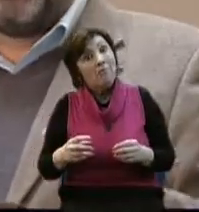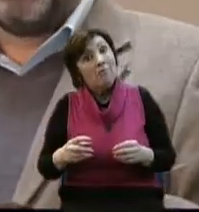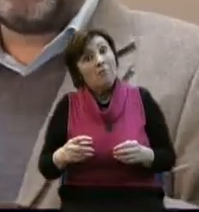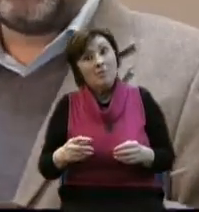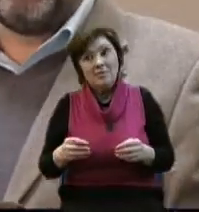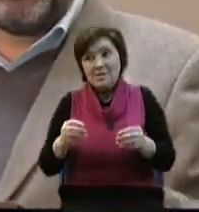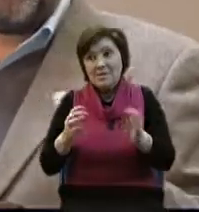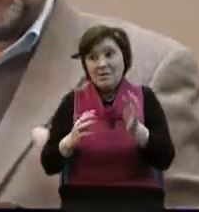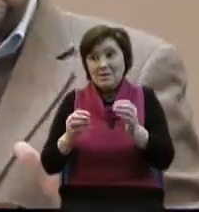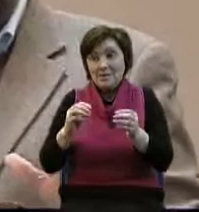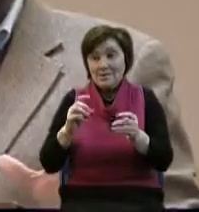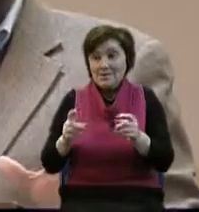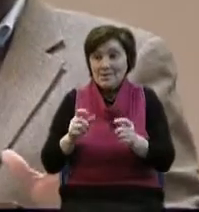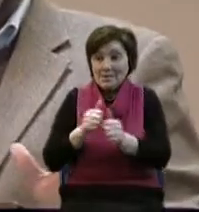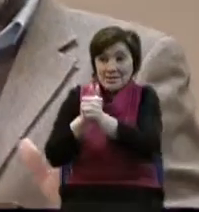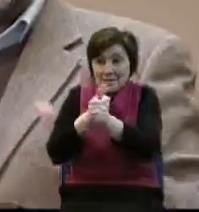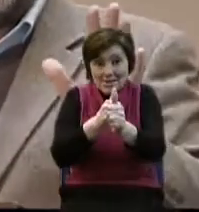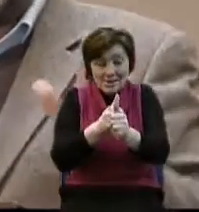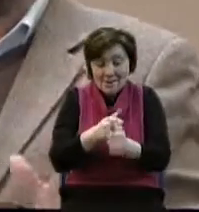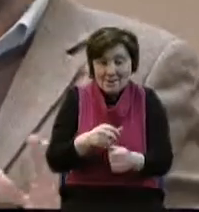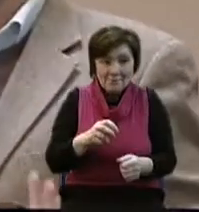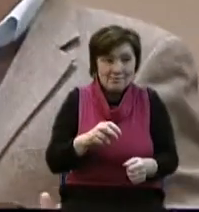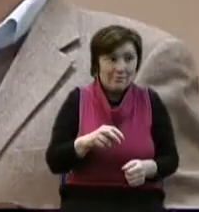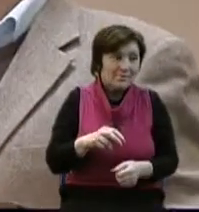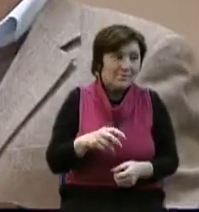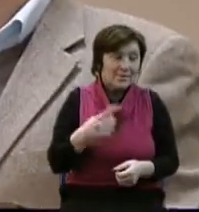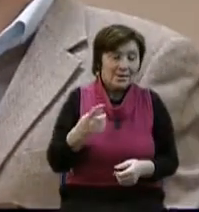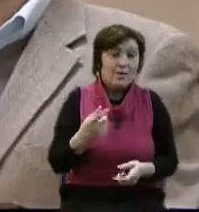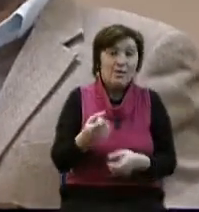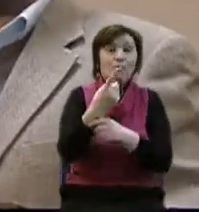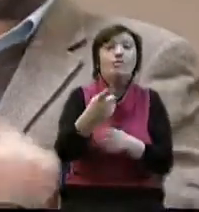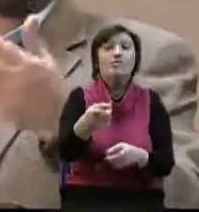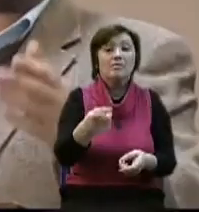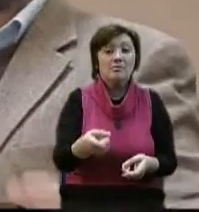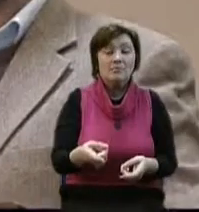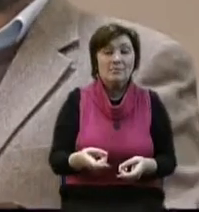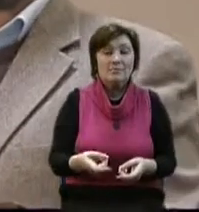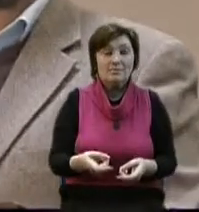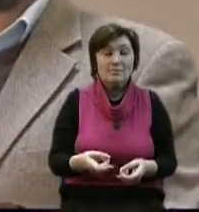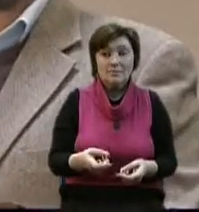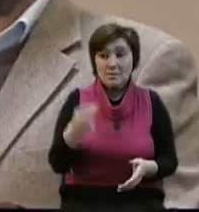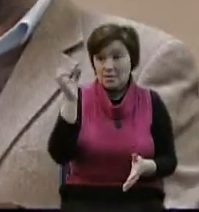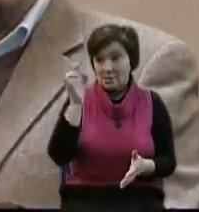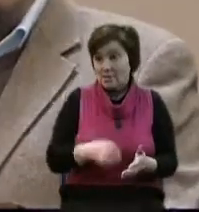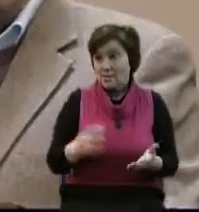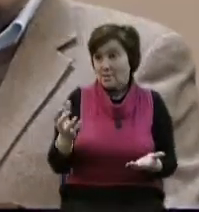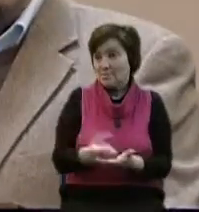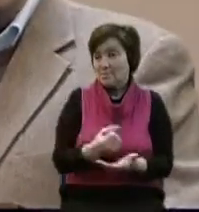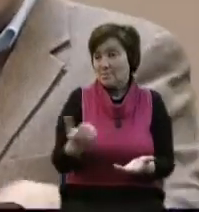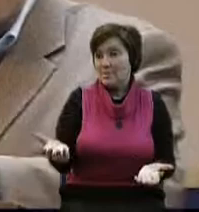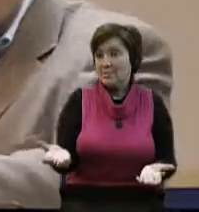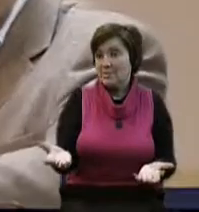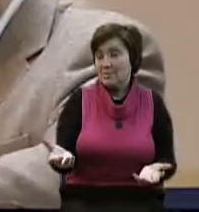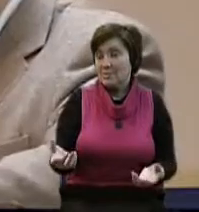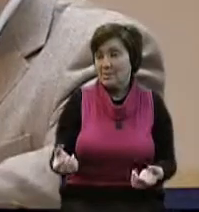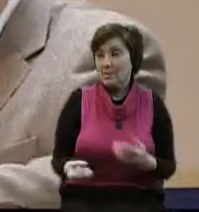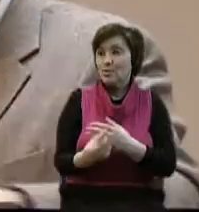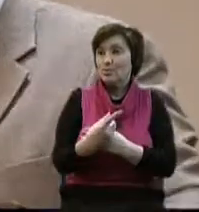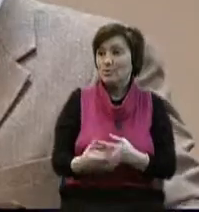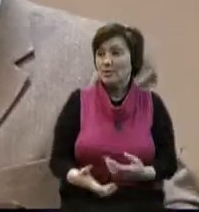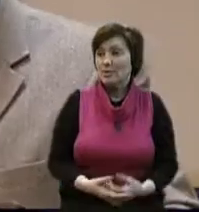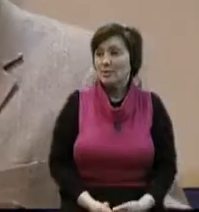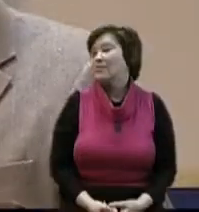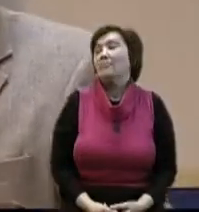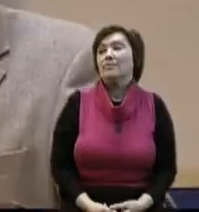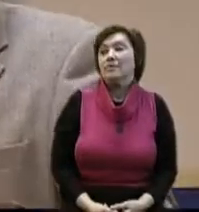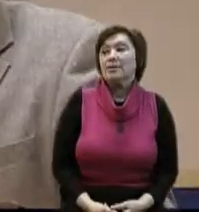вы занимаетесь молодьбой, когда это не должно делать субботу?» То есть сразу нашлись обвинители. Конечно, я даже посмотрел толкование